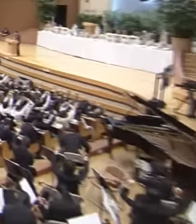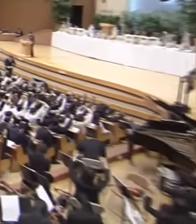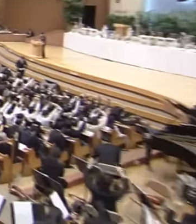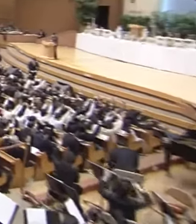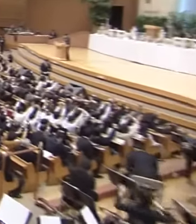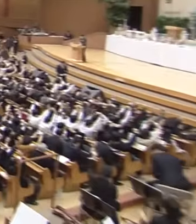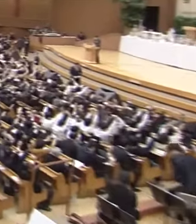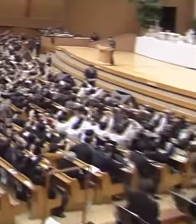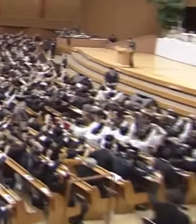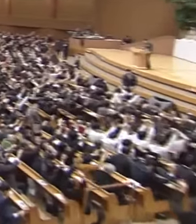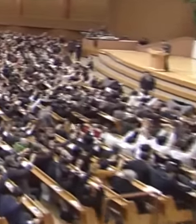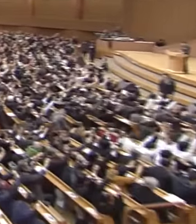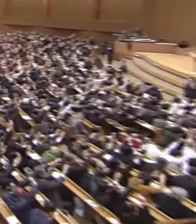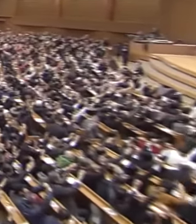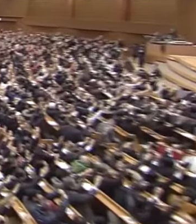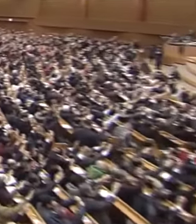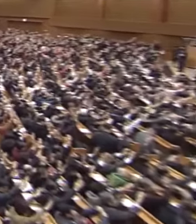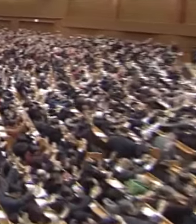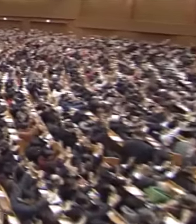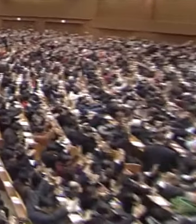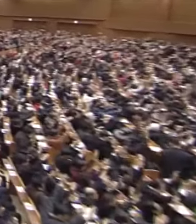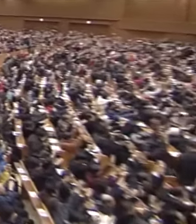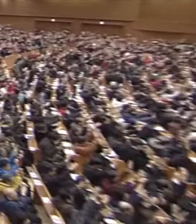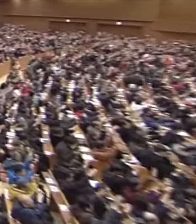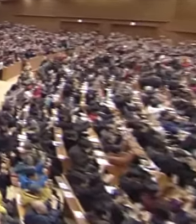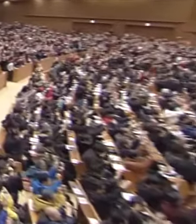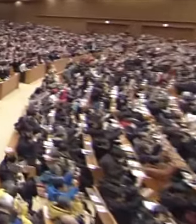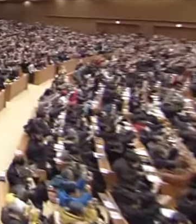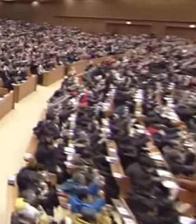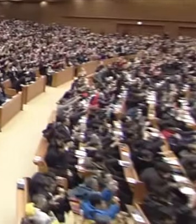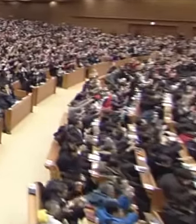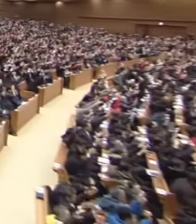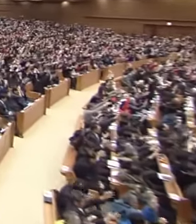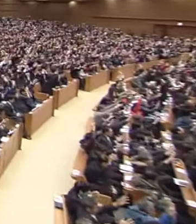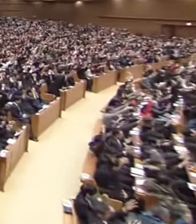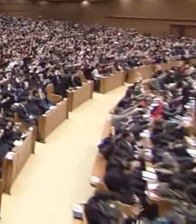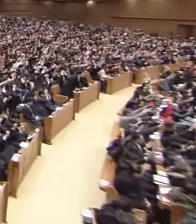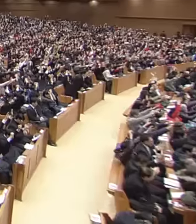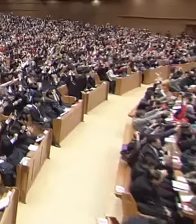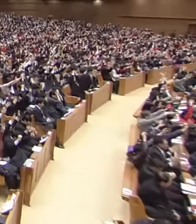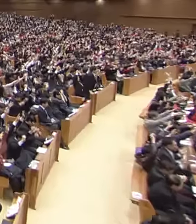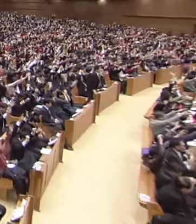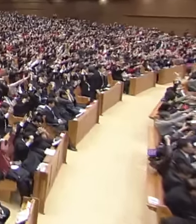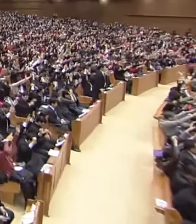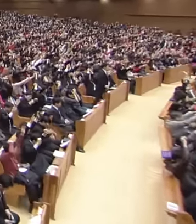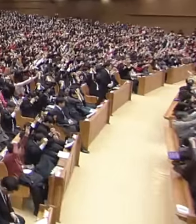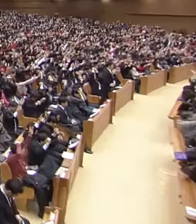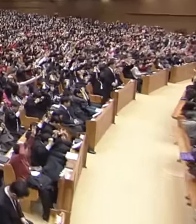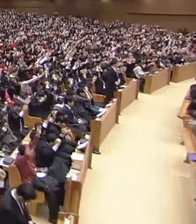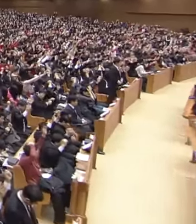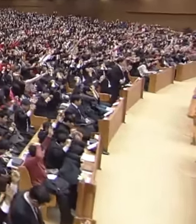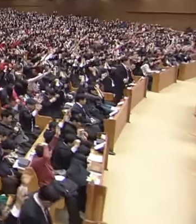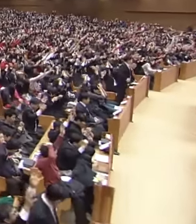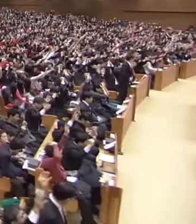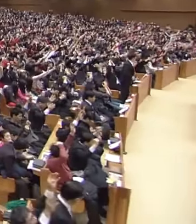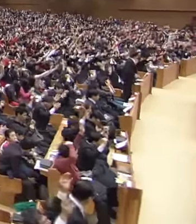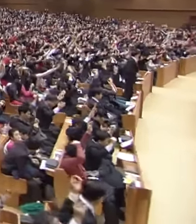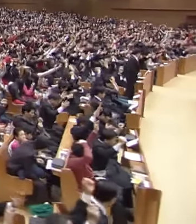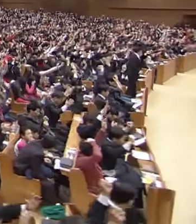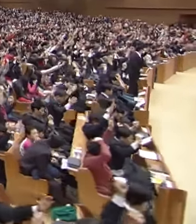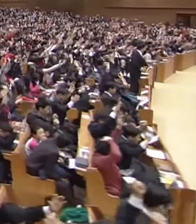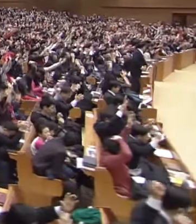주님 우리가 하나님 마음을 이루면서 내가 열매 맺지 못하고 유익당하지 못하였던 나를